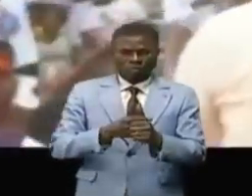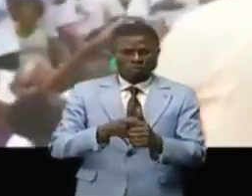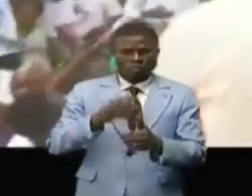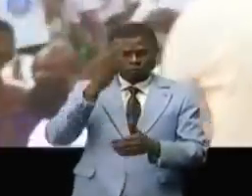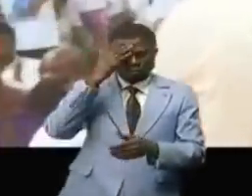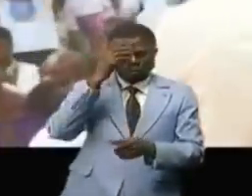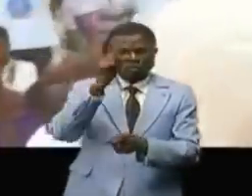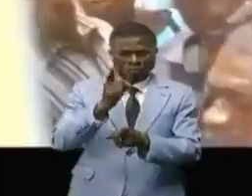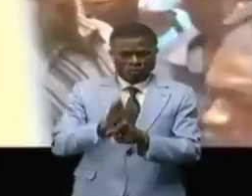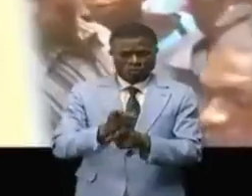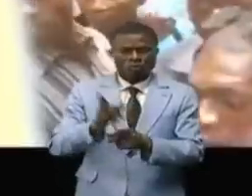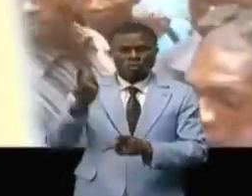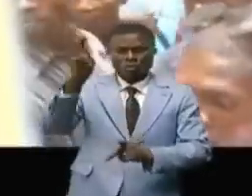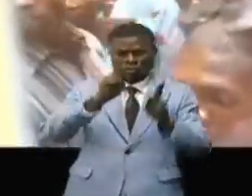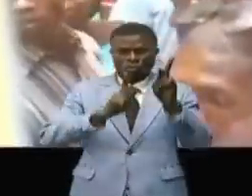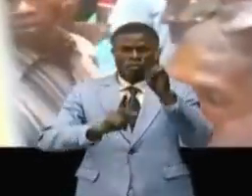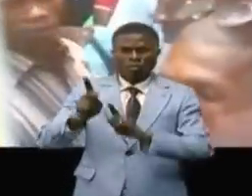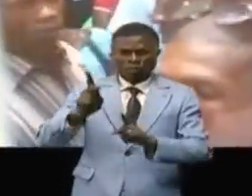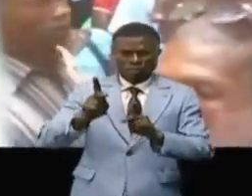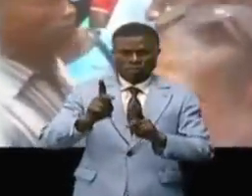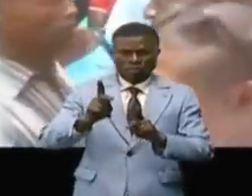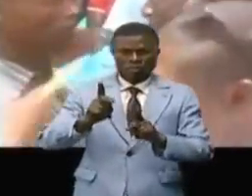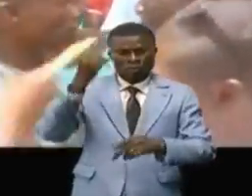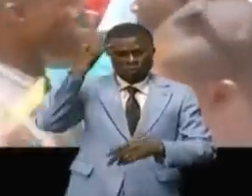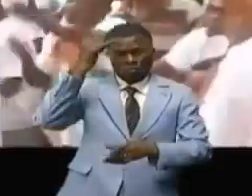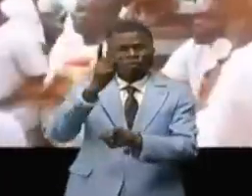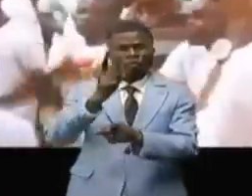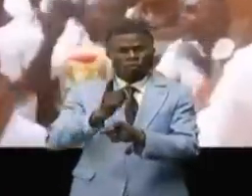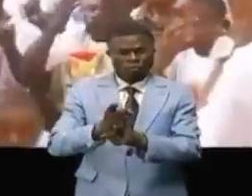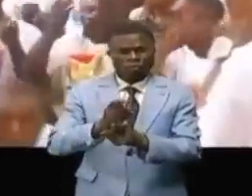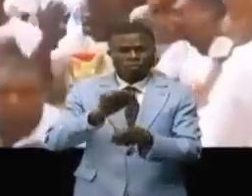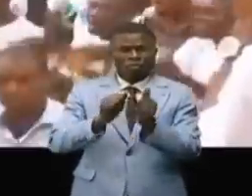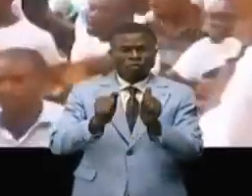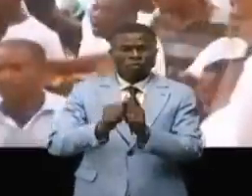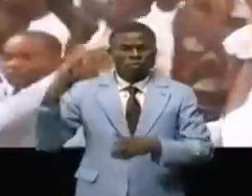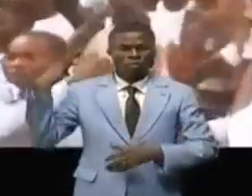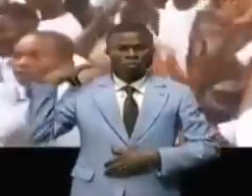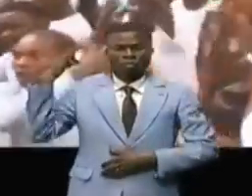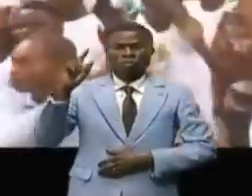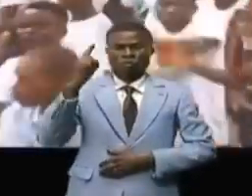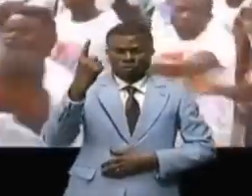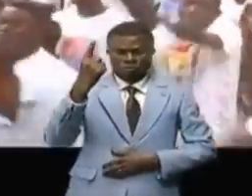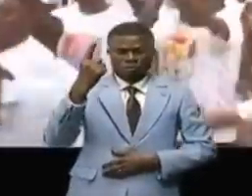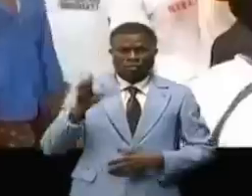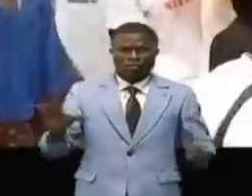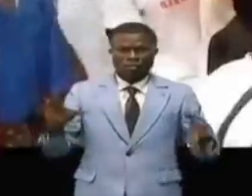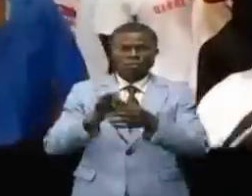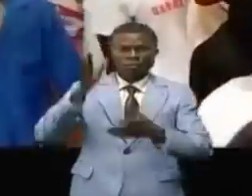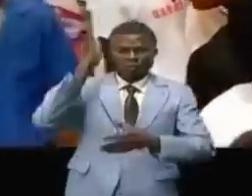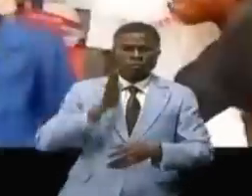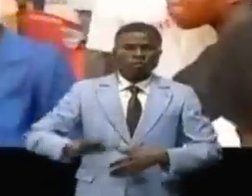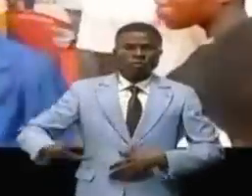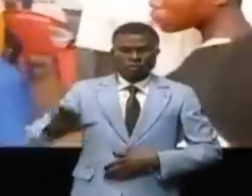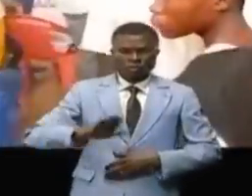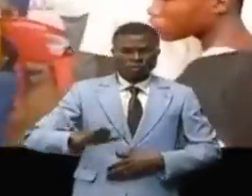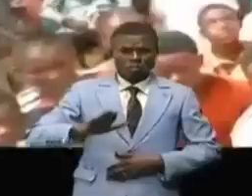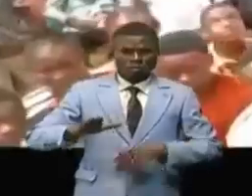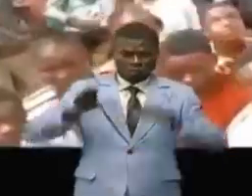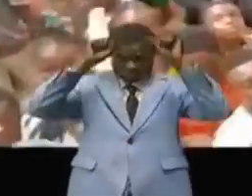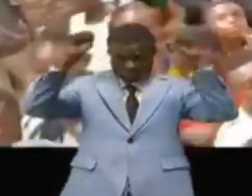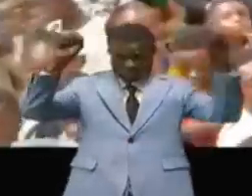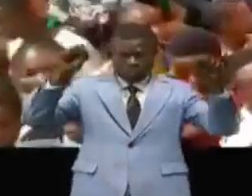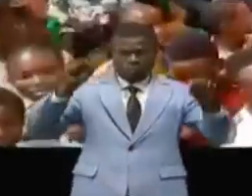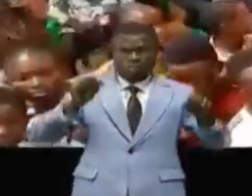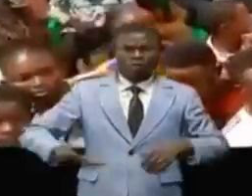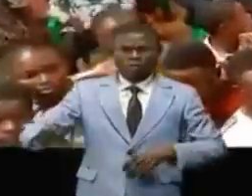assurances si la population a une idée sur les candidats uniques de l'Union sacré de la nation à la présidentielle